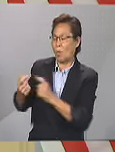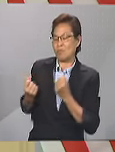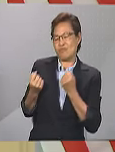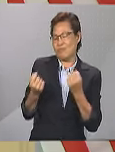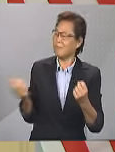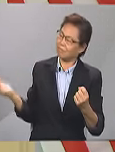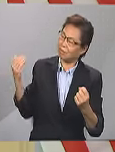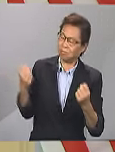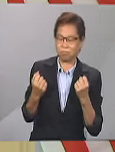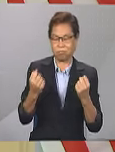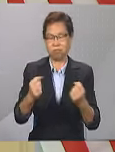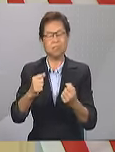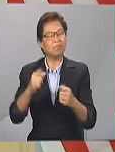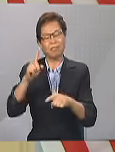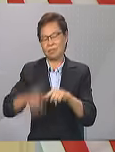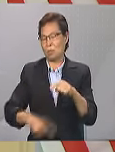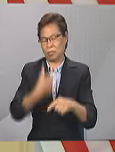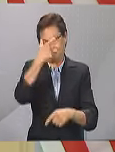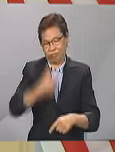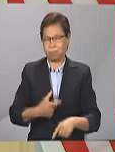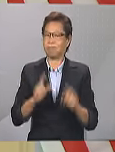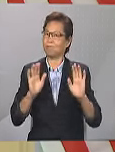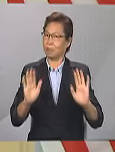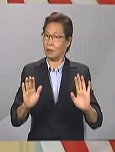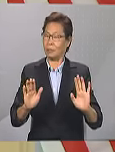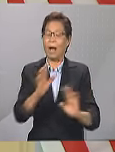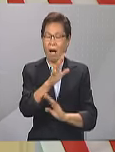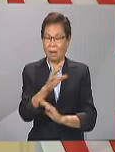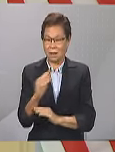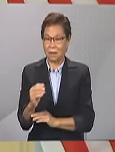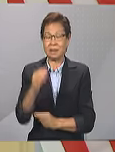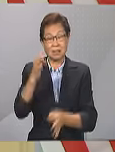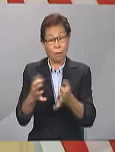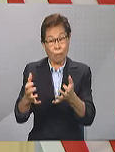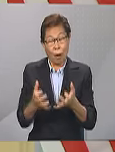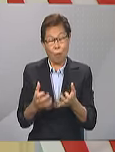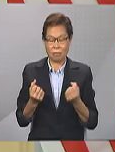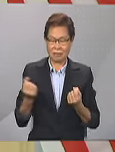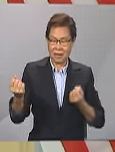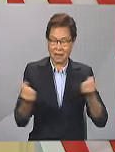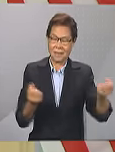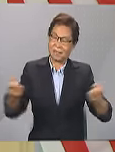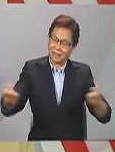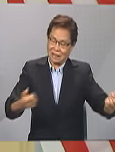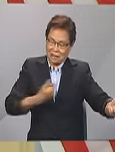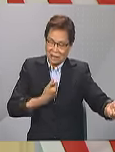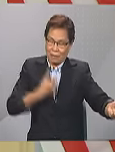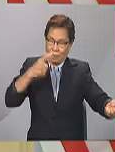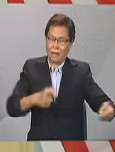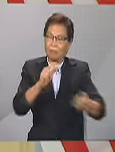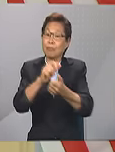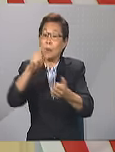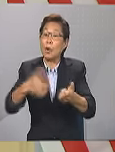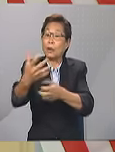berbagai dan mereka juga jika ingin pekerjaan sendiri perlu mendapatkan